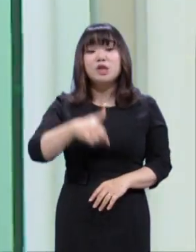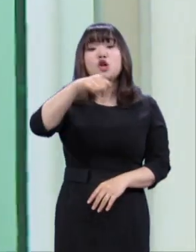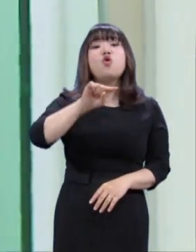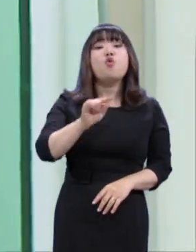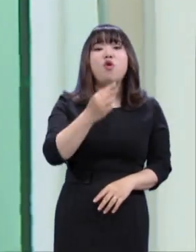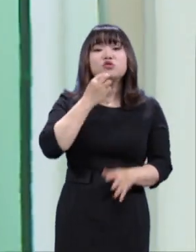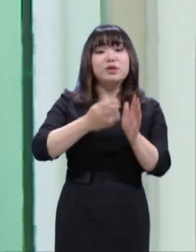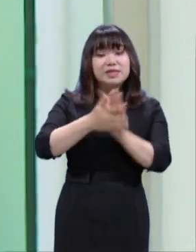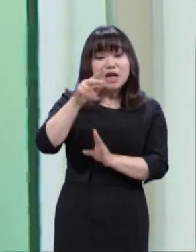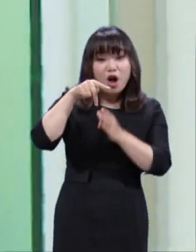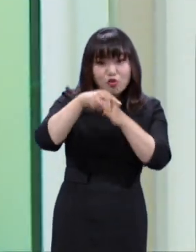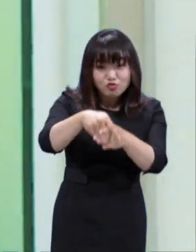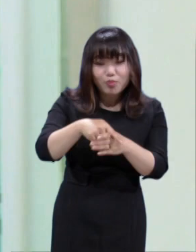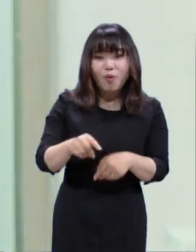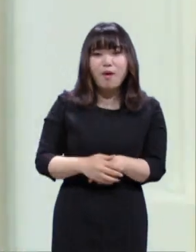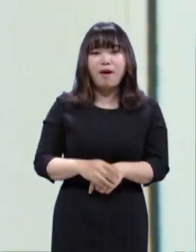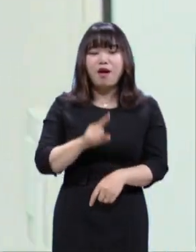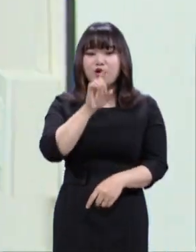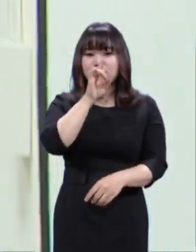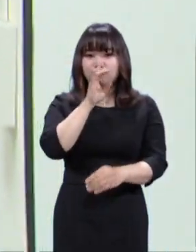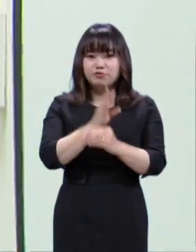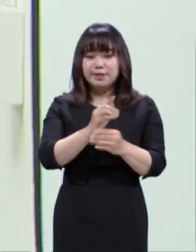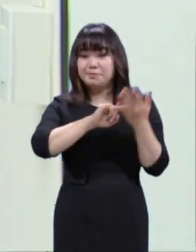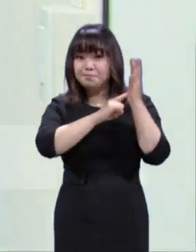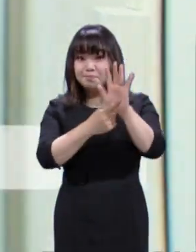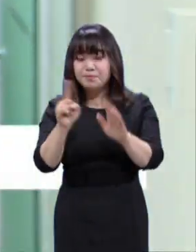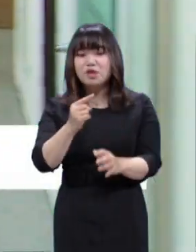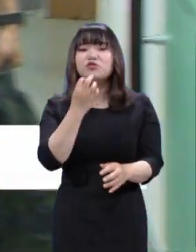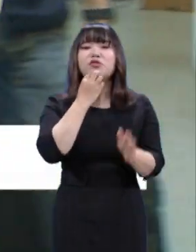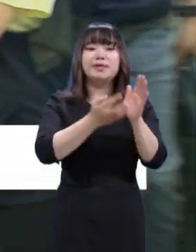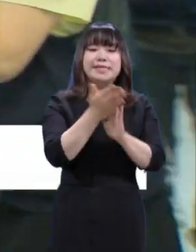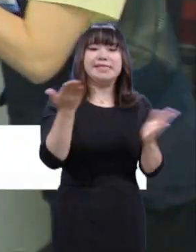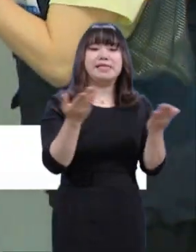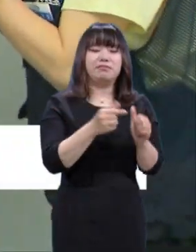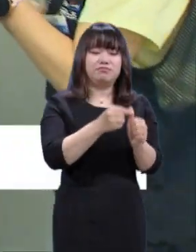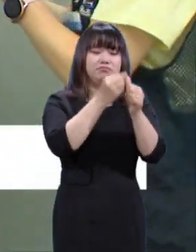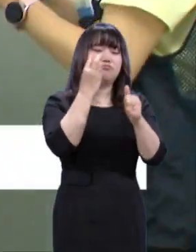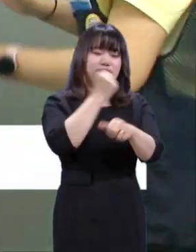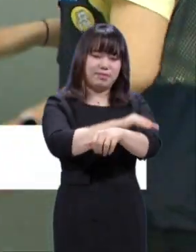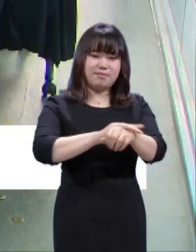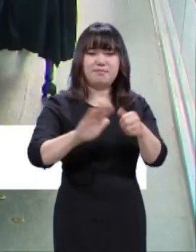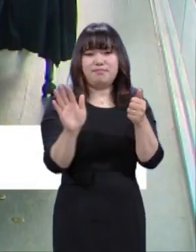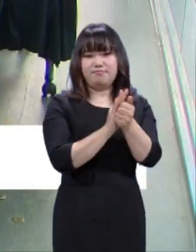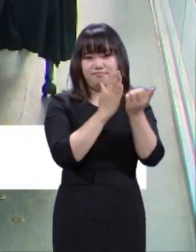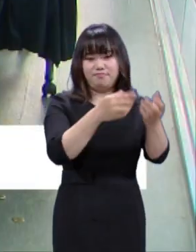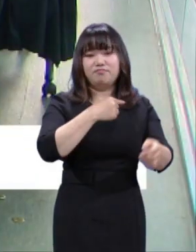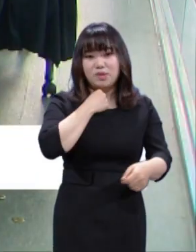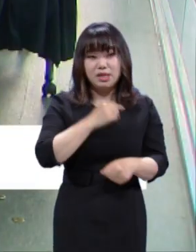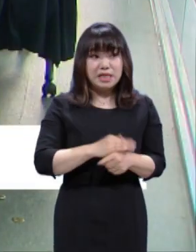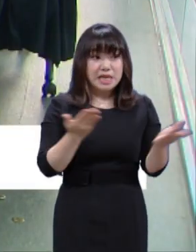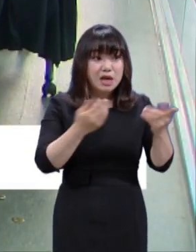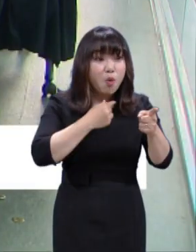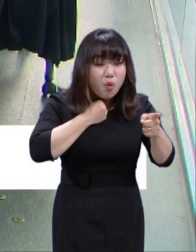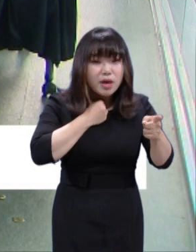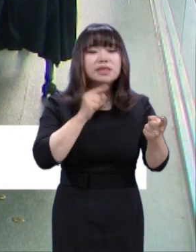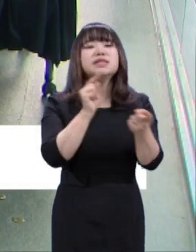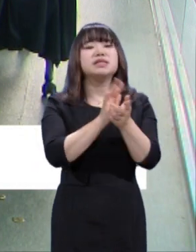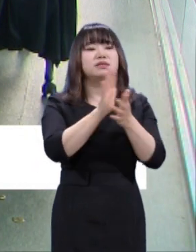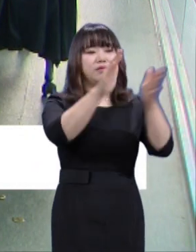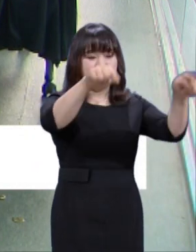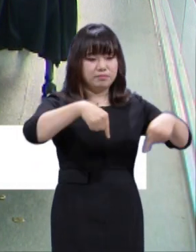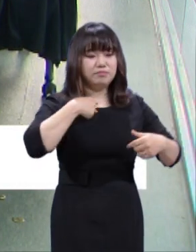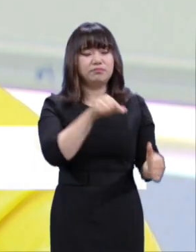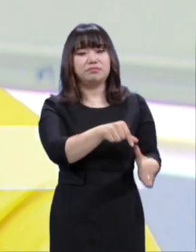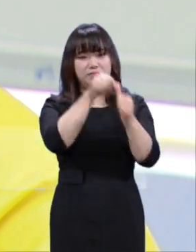권수종 서울시장 정의당 후보의 핵심 공약은 서울형 일자리 보장제도입니다. 서울시가 일자리를 원하는 모든 시민을 직접